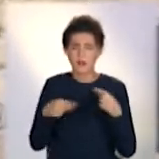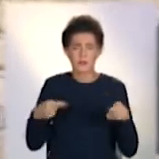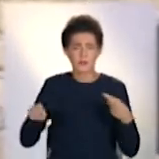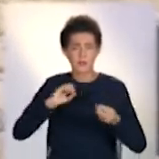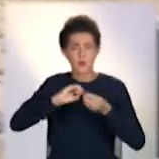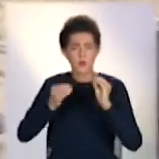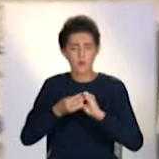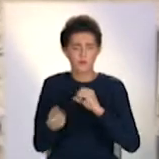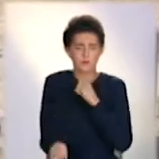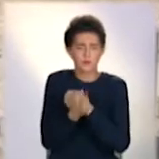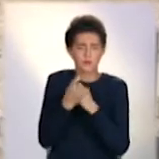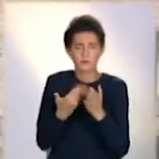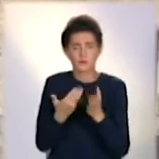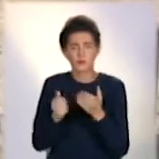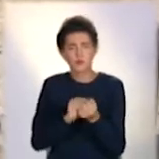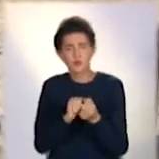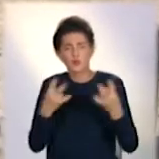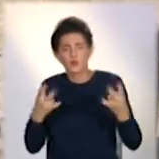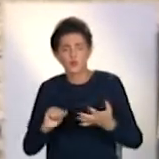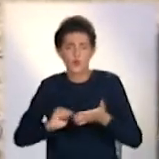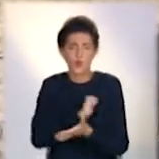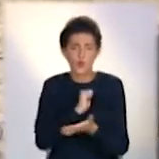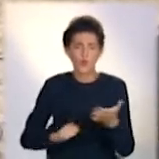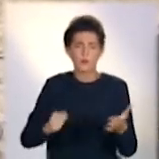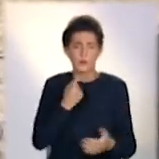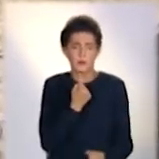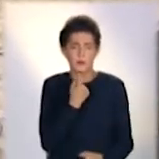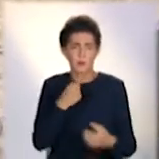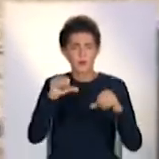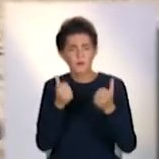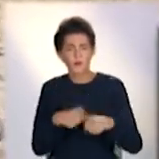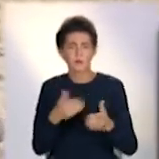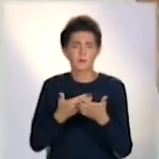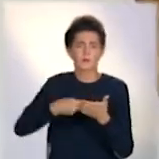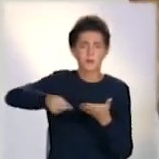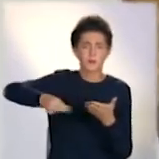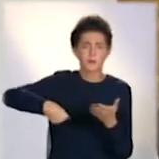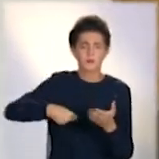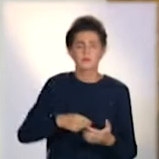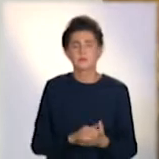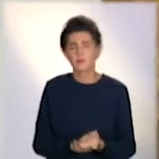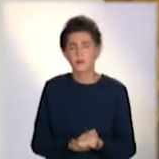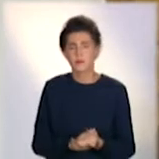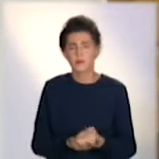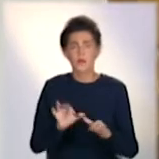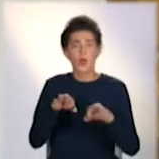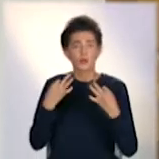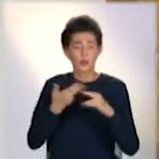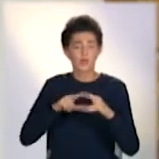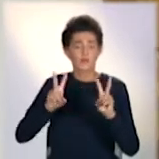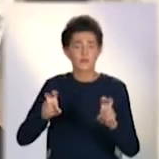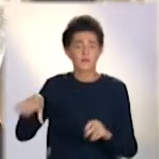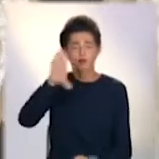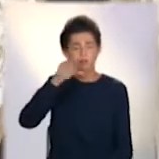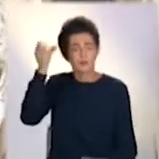проблемами, которые даже какая-то бумажка, и очень даже трудно где-то подписать. Досвід сусідніх міст показує, що в